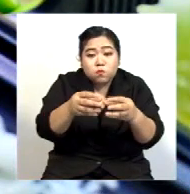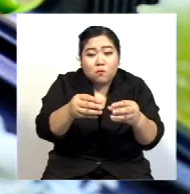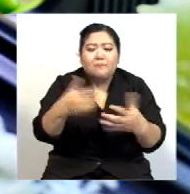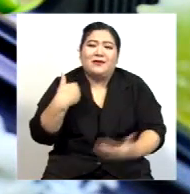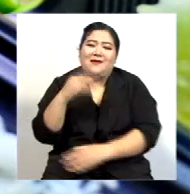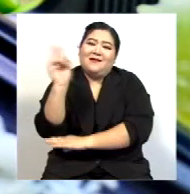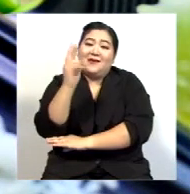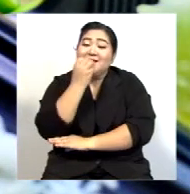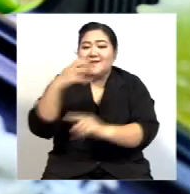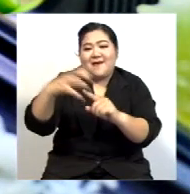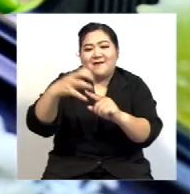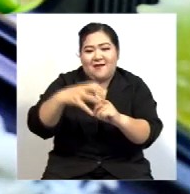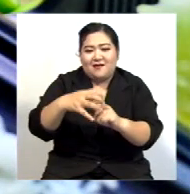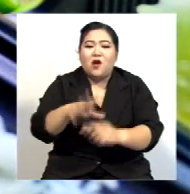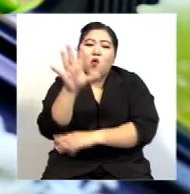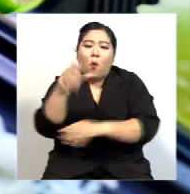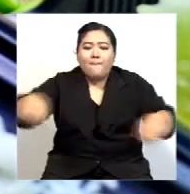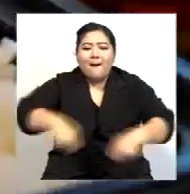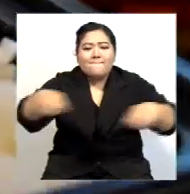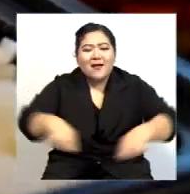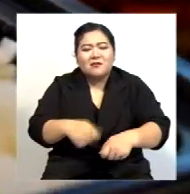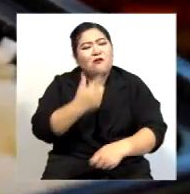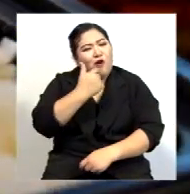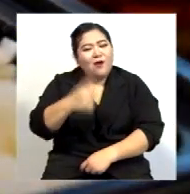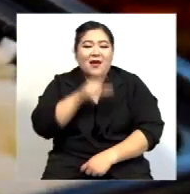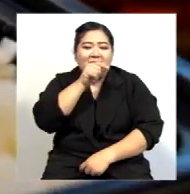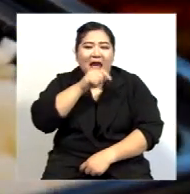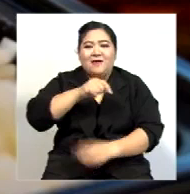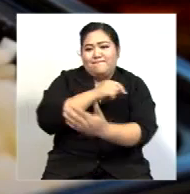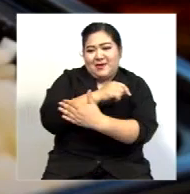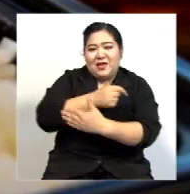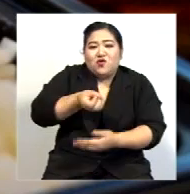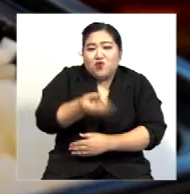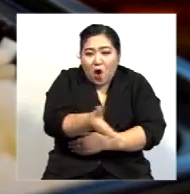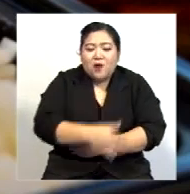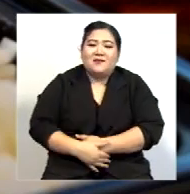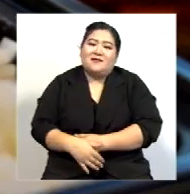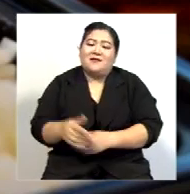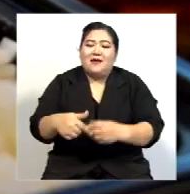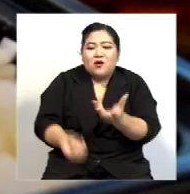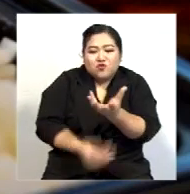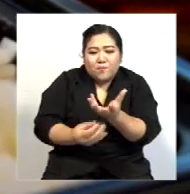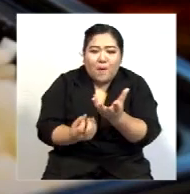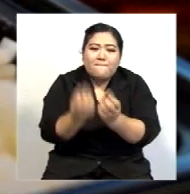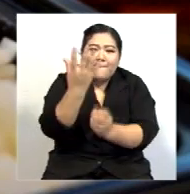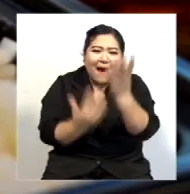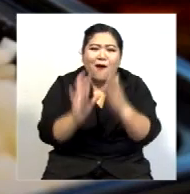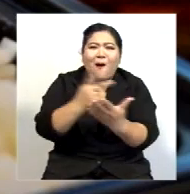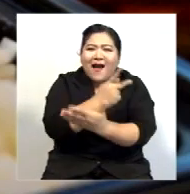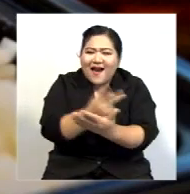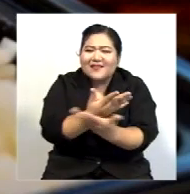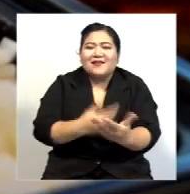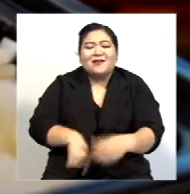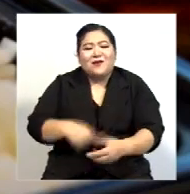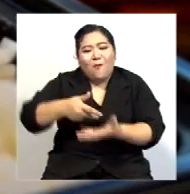ห็ดออริจิผัดกุ้งแต่ละเมนูนะคะปีกไก่ทอดแกงป่าปลาอินทรีข้าวสวยแล้วก็มีของหวาน